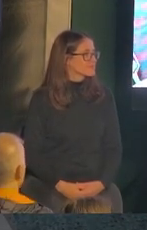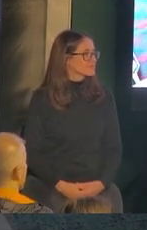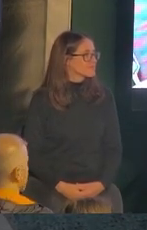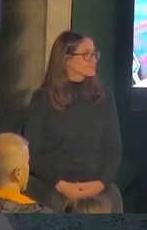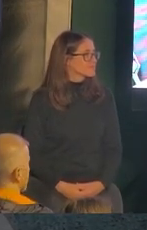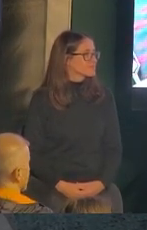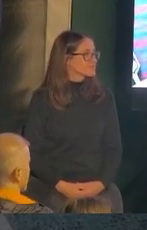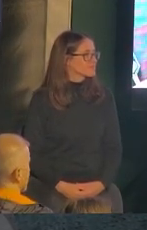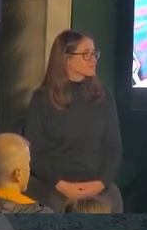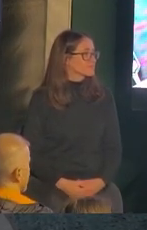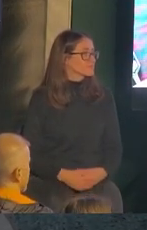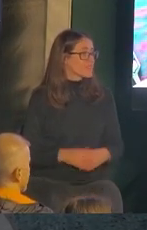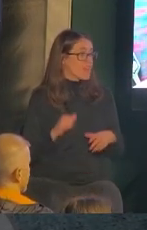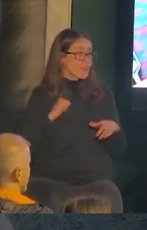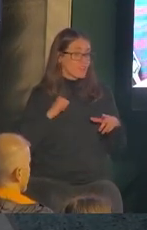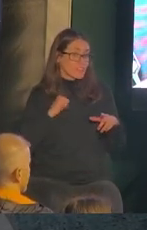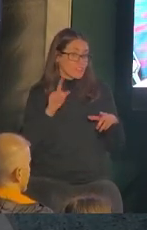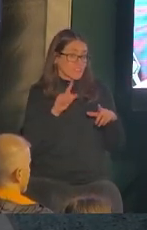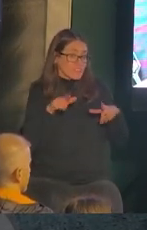Aquesta no la tinc.